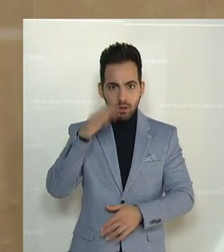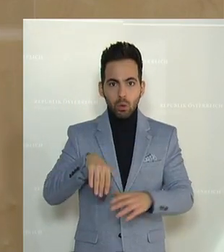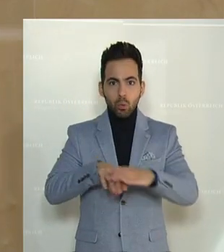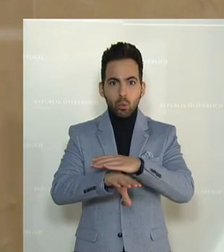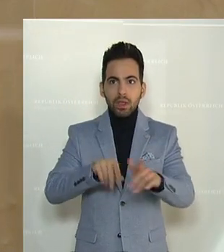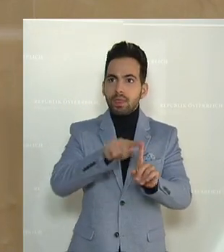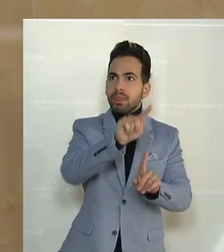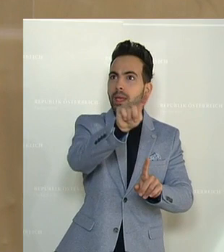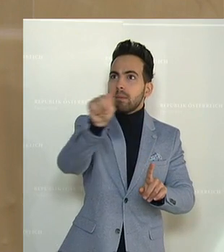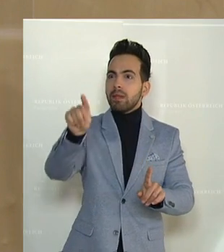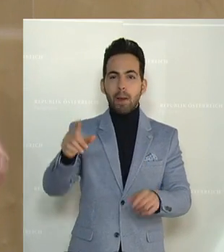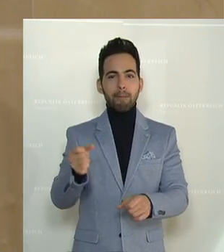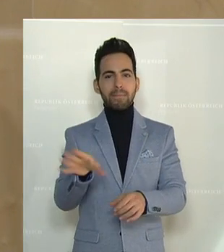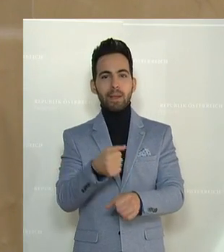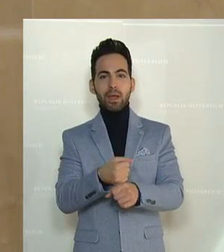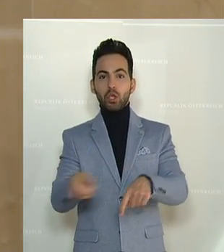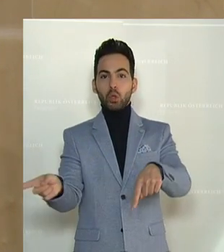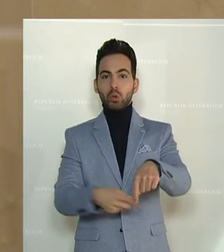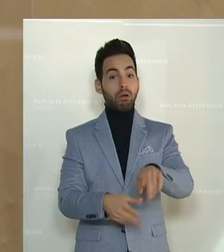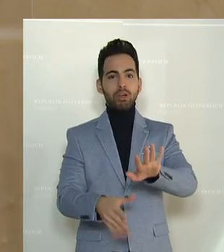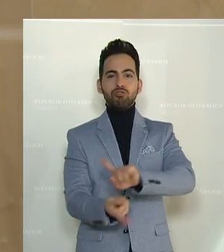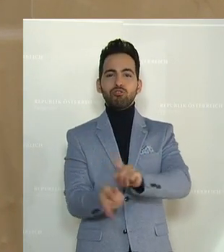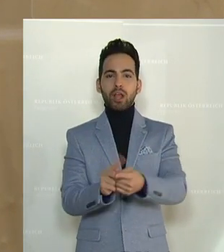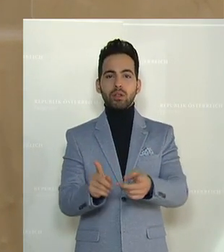Unternehmen, die statt Mitarbeiter zu kündigen, sie